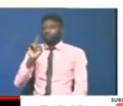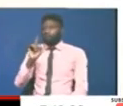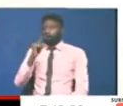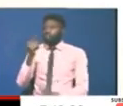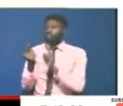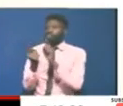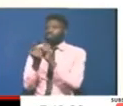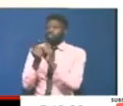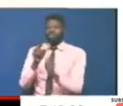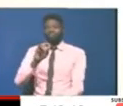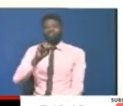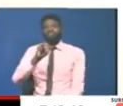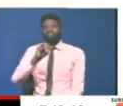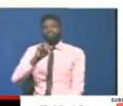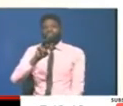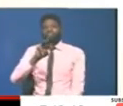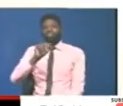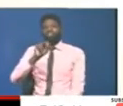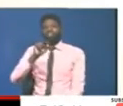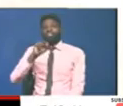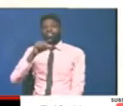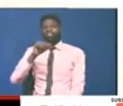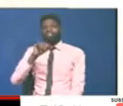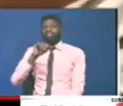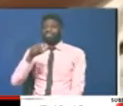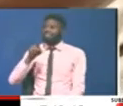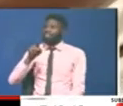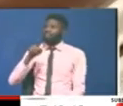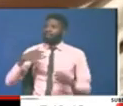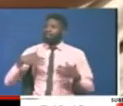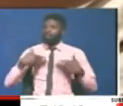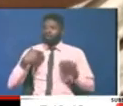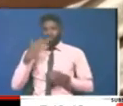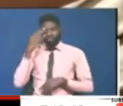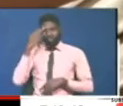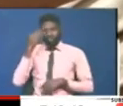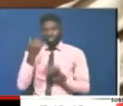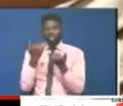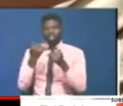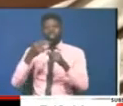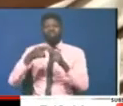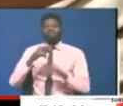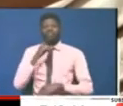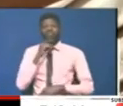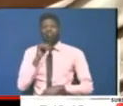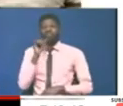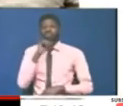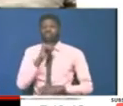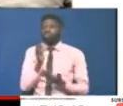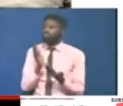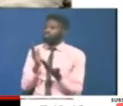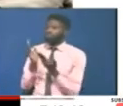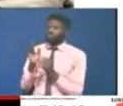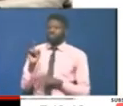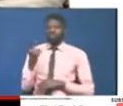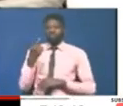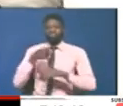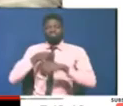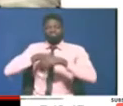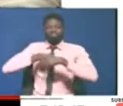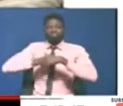Mwangi. Francis ana furaha tele kuhesabiwa kama baba baada ya kujipatia mtoto wake wa kwanza. The feeling